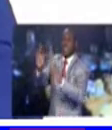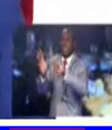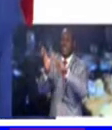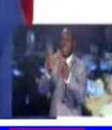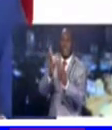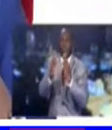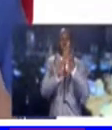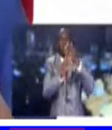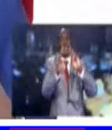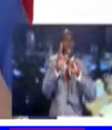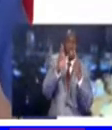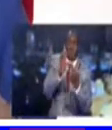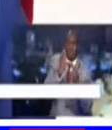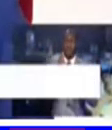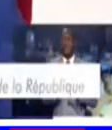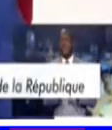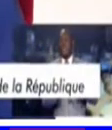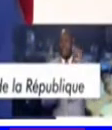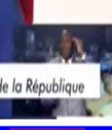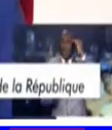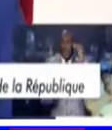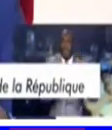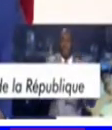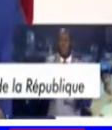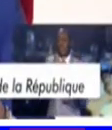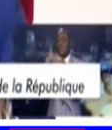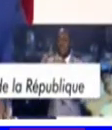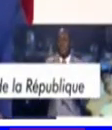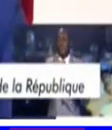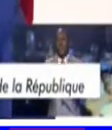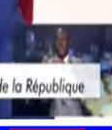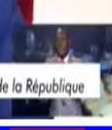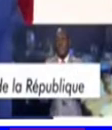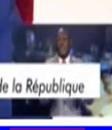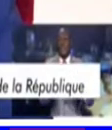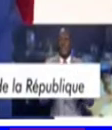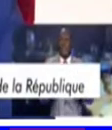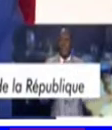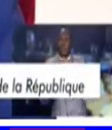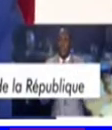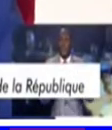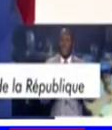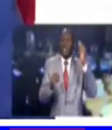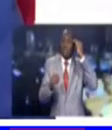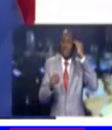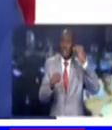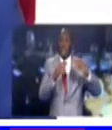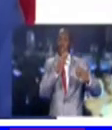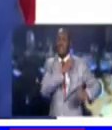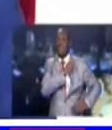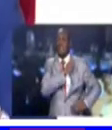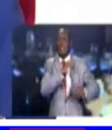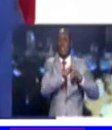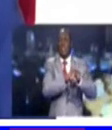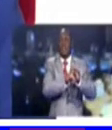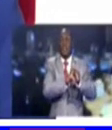région le ministre en charge des transports en rapport avec les ministres de l'intérieur et des forces armées